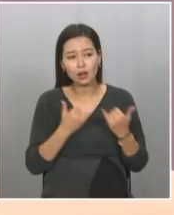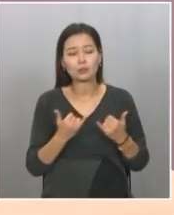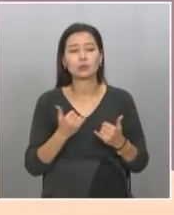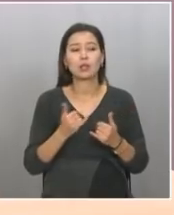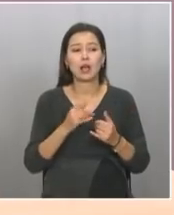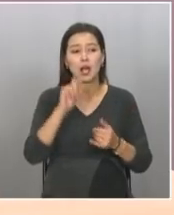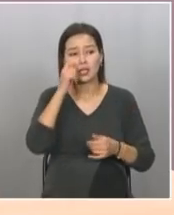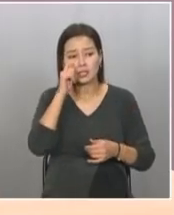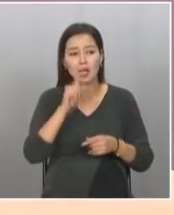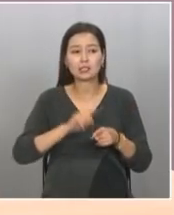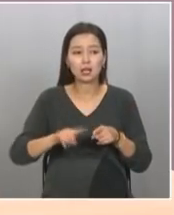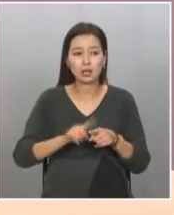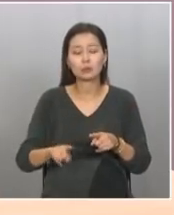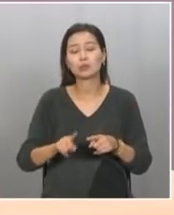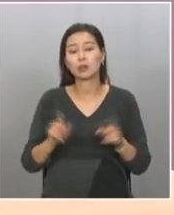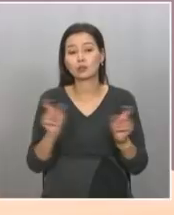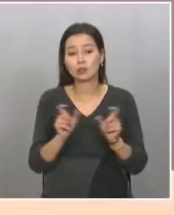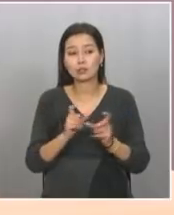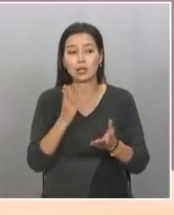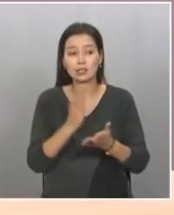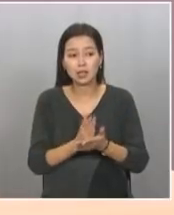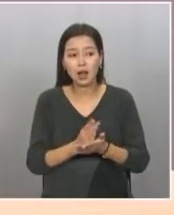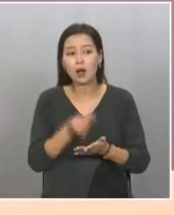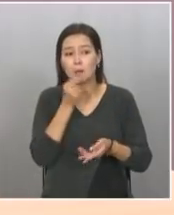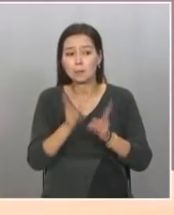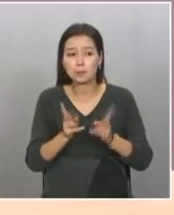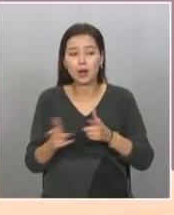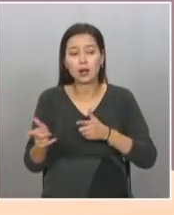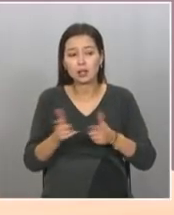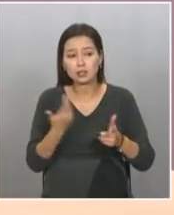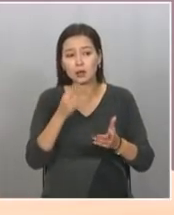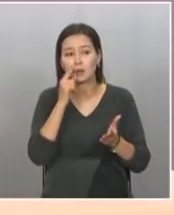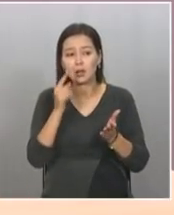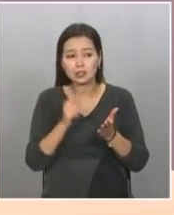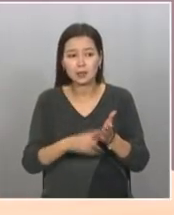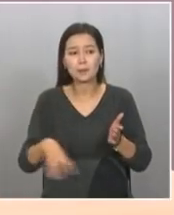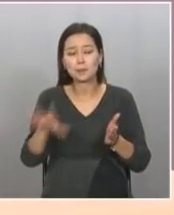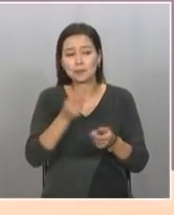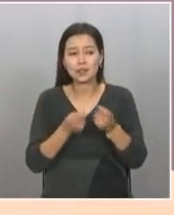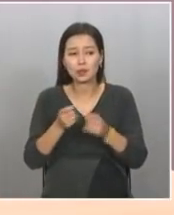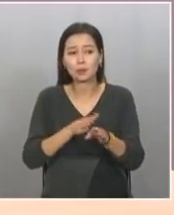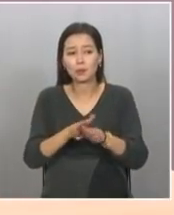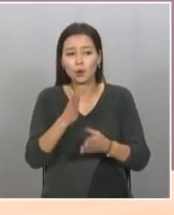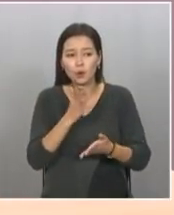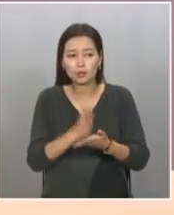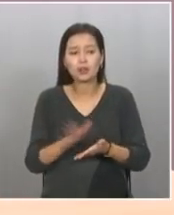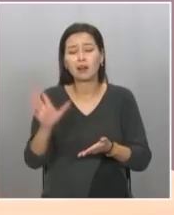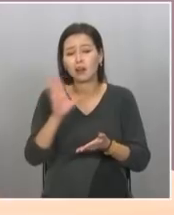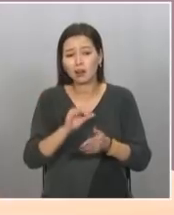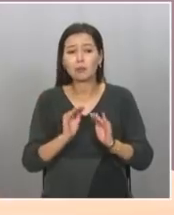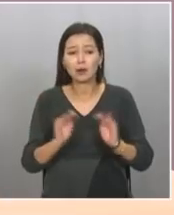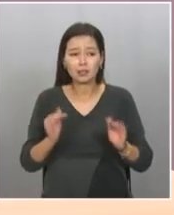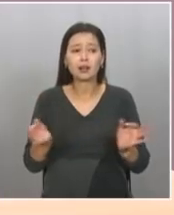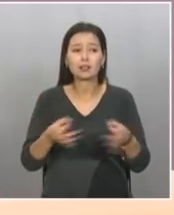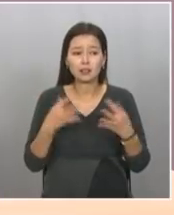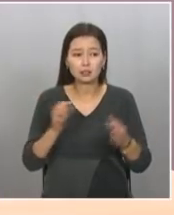түседі. Астық пісіп, орақ түсіп, қырман дәңге толады. Бөбектерім айтыңдаршы, бұл қай кезде